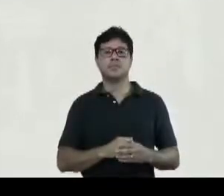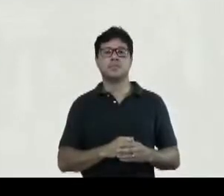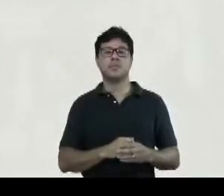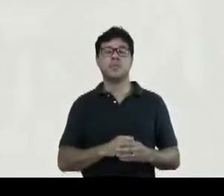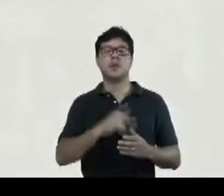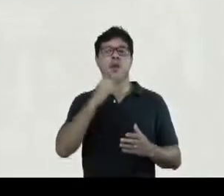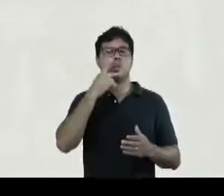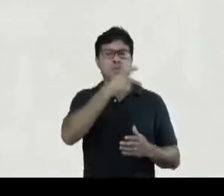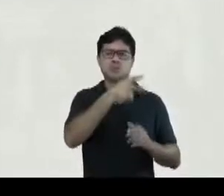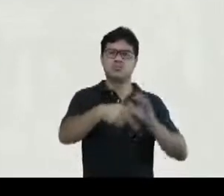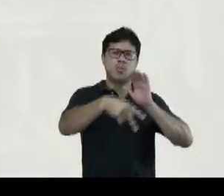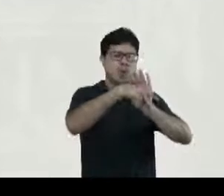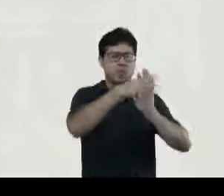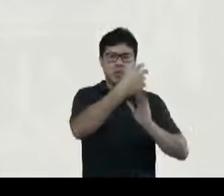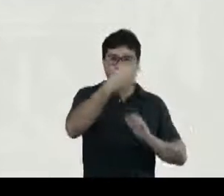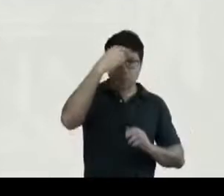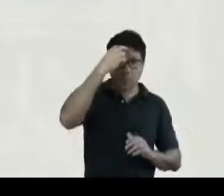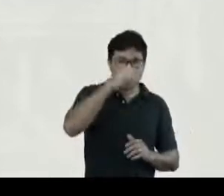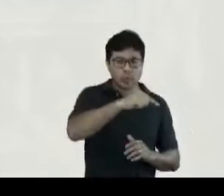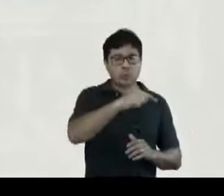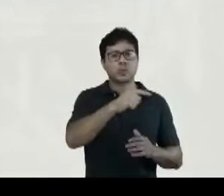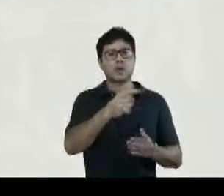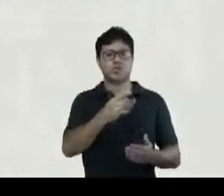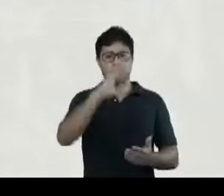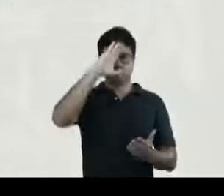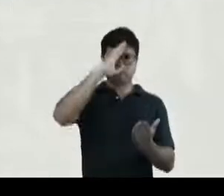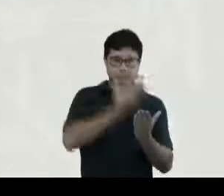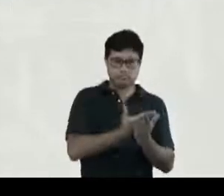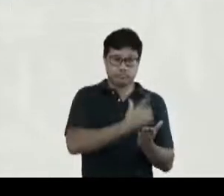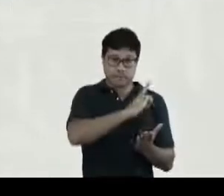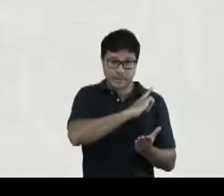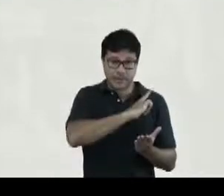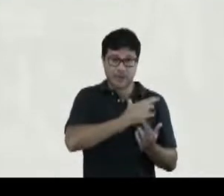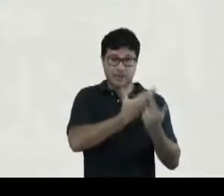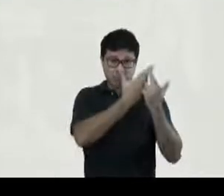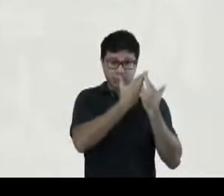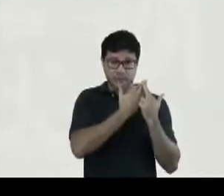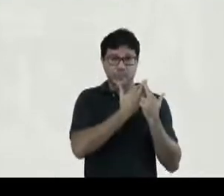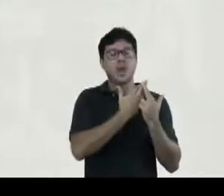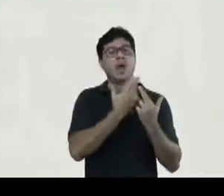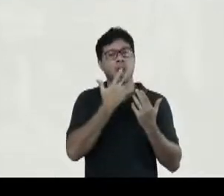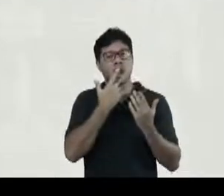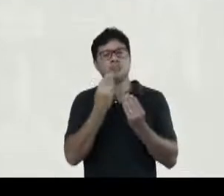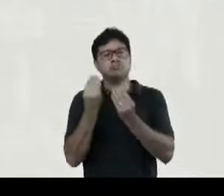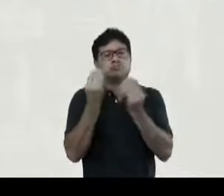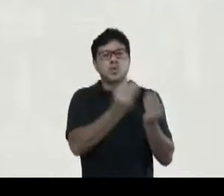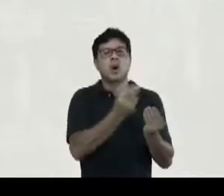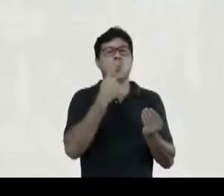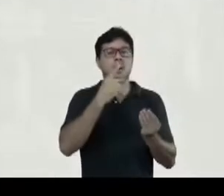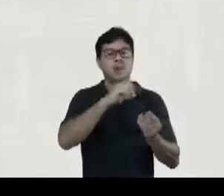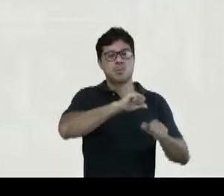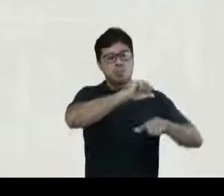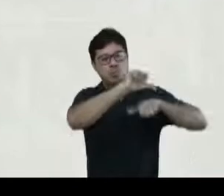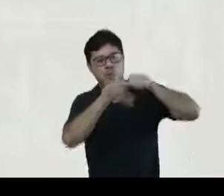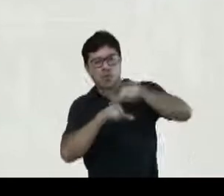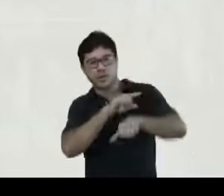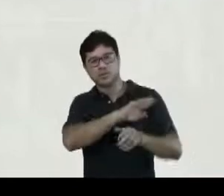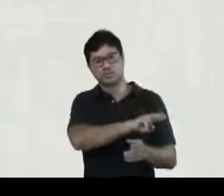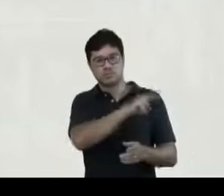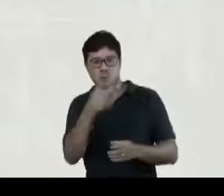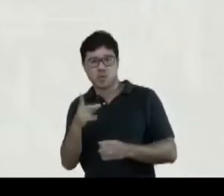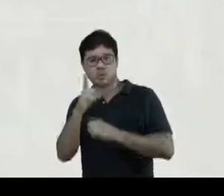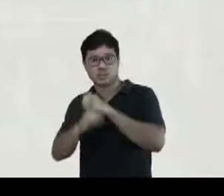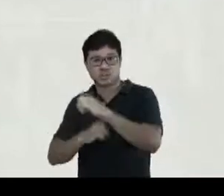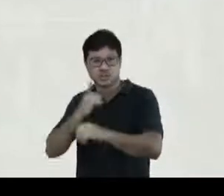kulturelle Erbe in digitale Form zu überführen. Dazu sage ich gleich mehr. Wissenschaft und